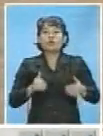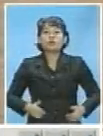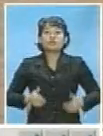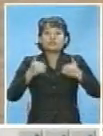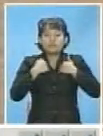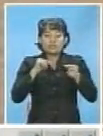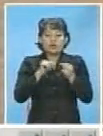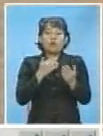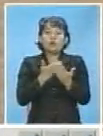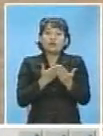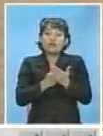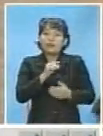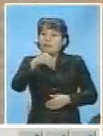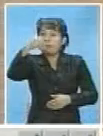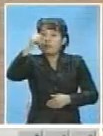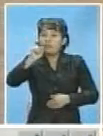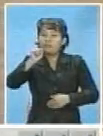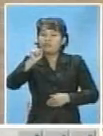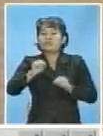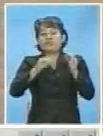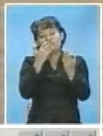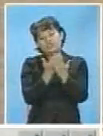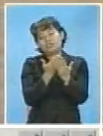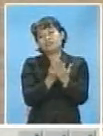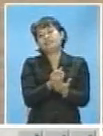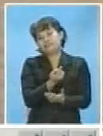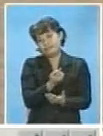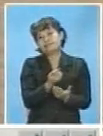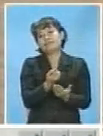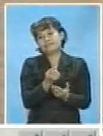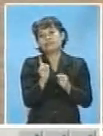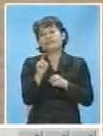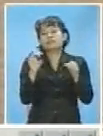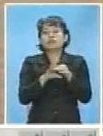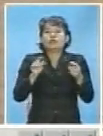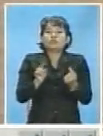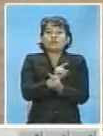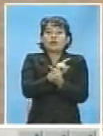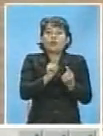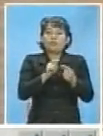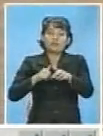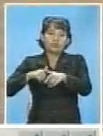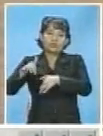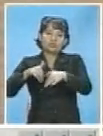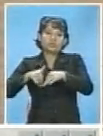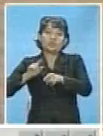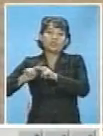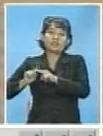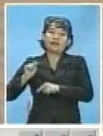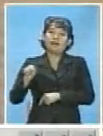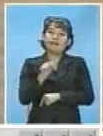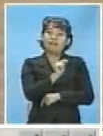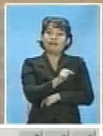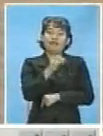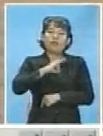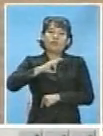วตั้งเงินคือคำตอบสุดท้ายน่าจะมีแนวโน้มที่ทำให้สังคมหรือชุมชนเหล่านั้นมีทัศน